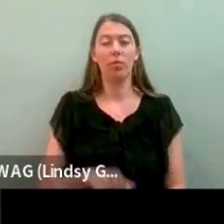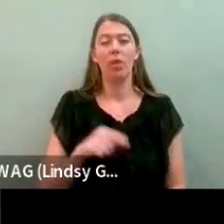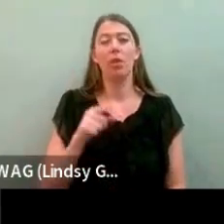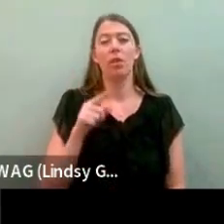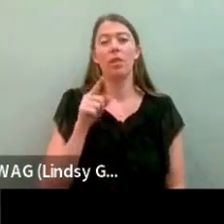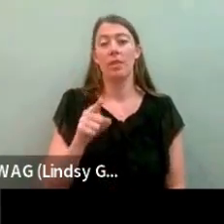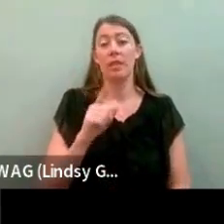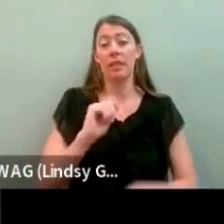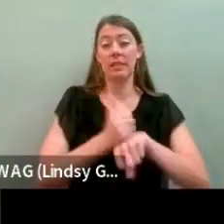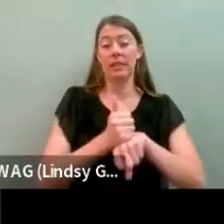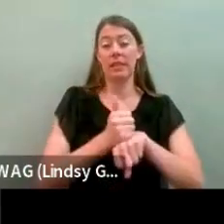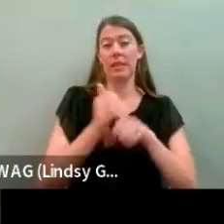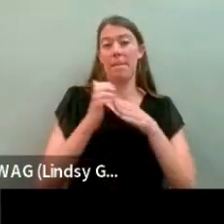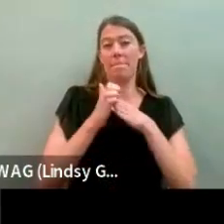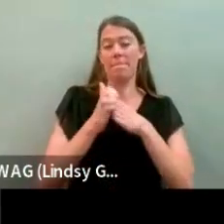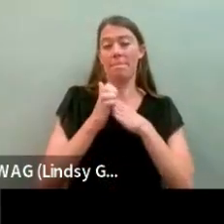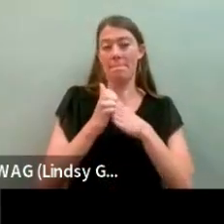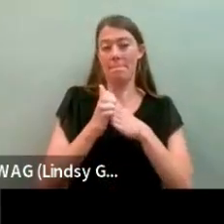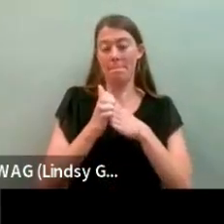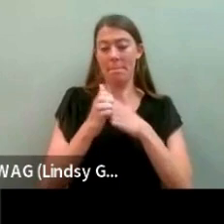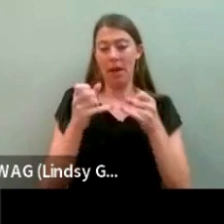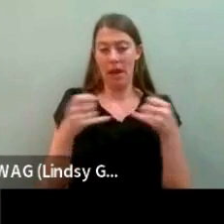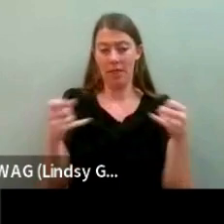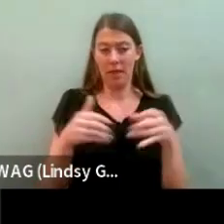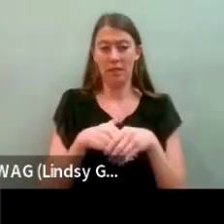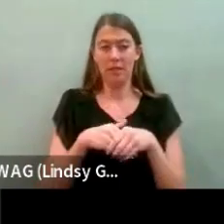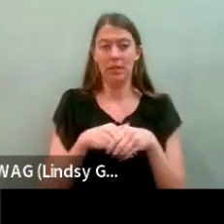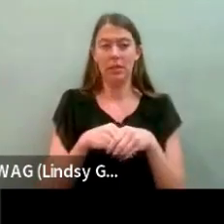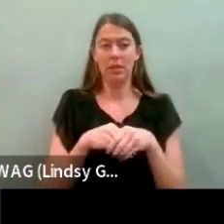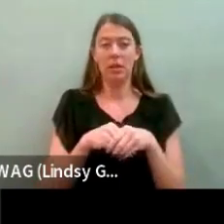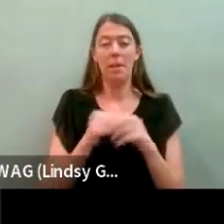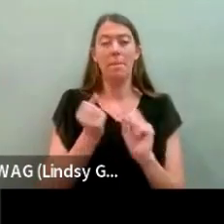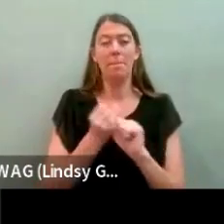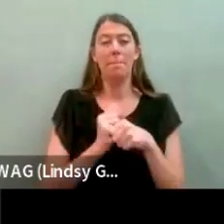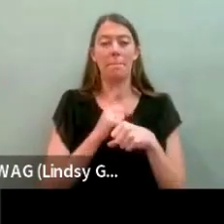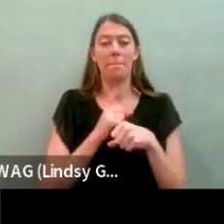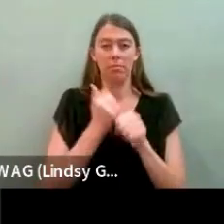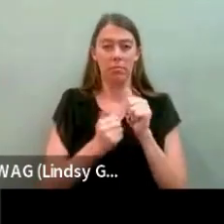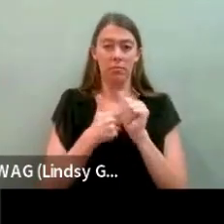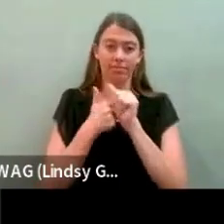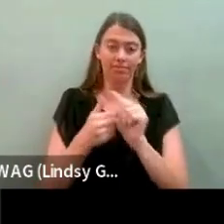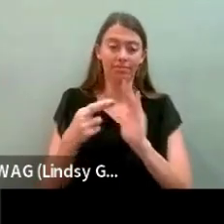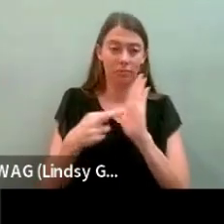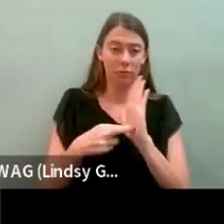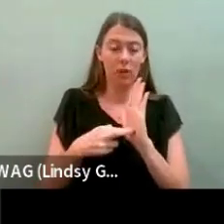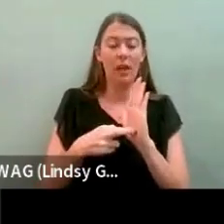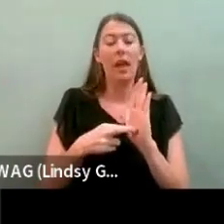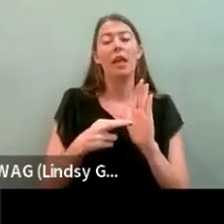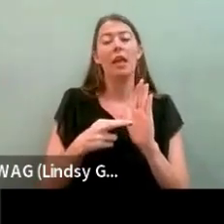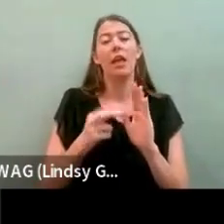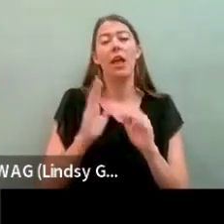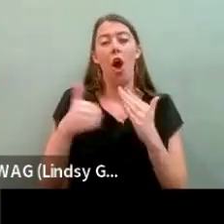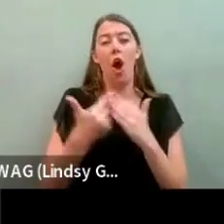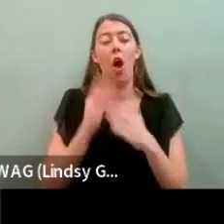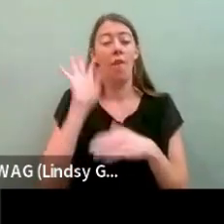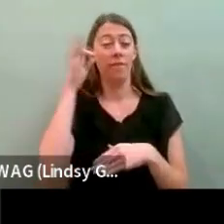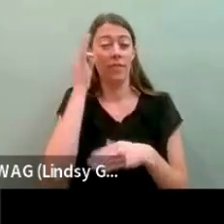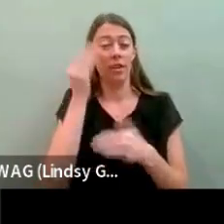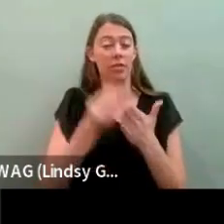这个是一个具体的执行命令，它有四块，分括了四